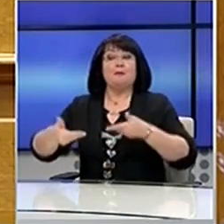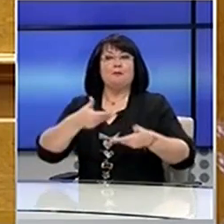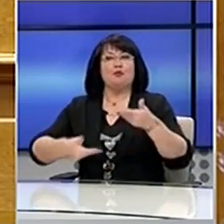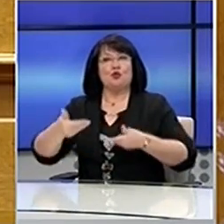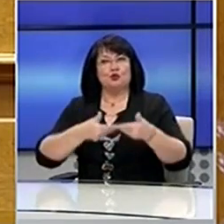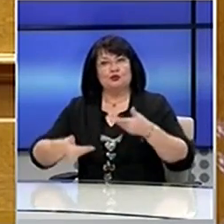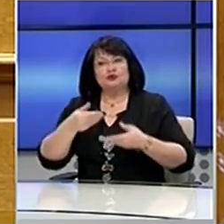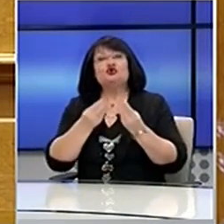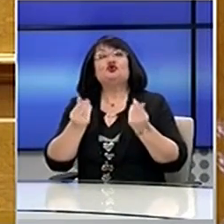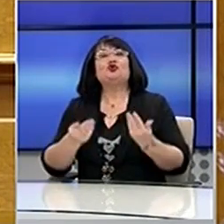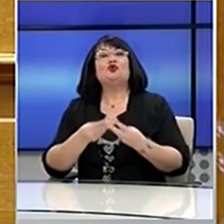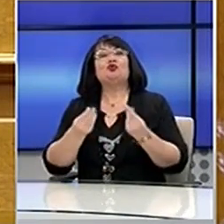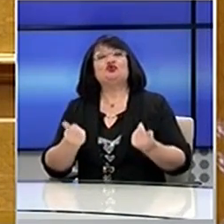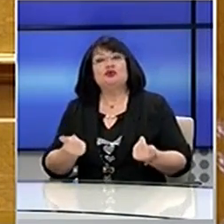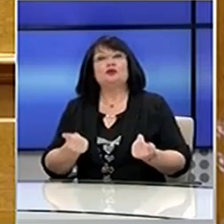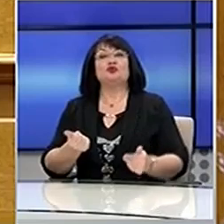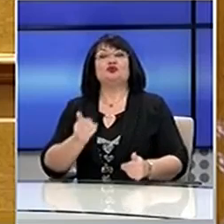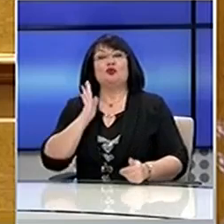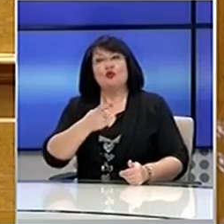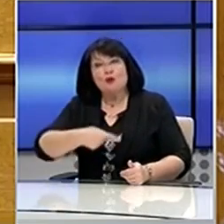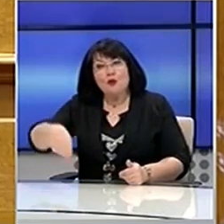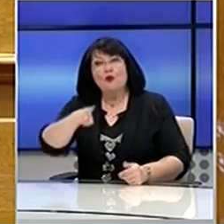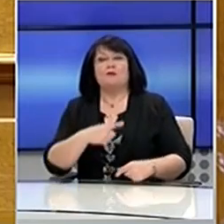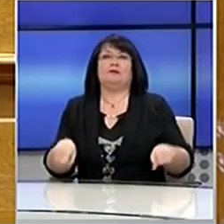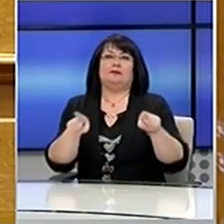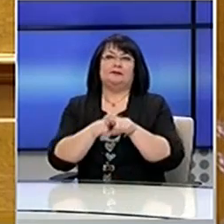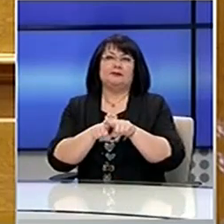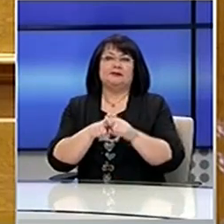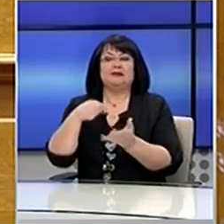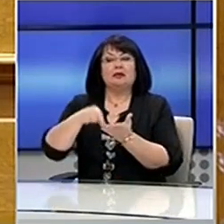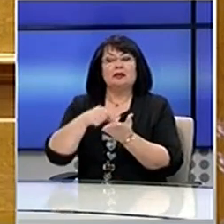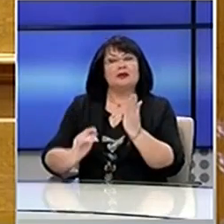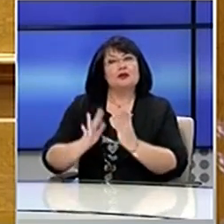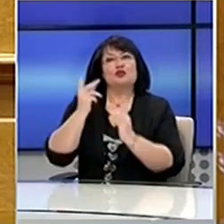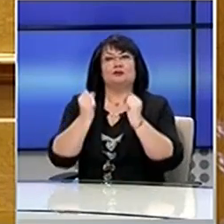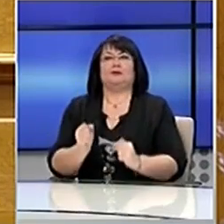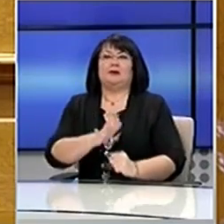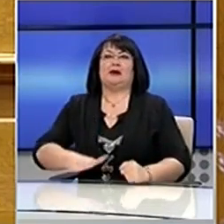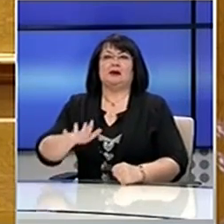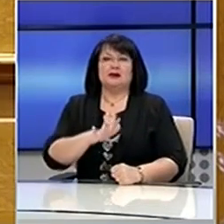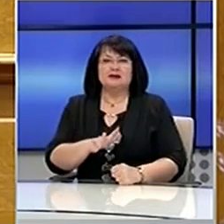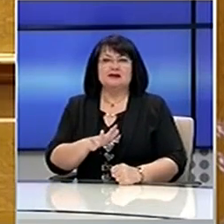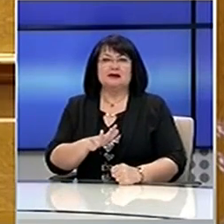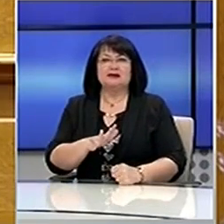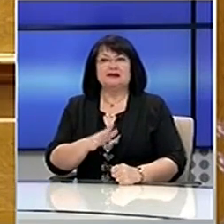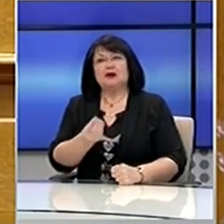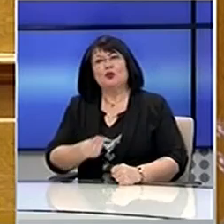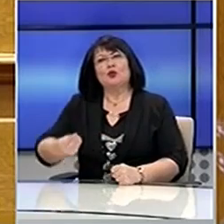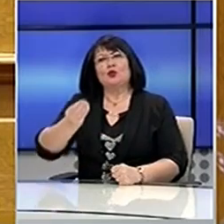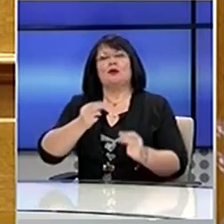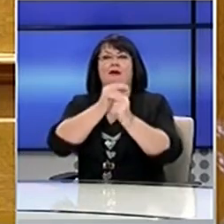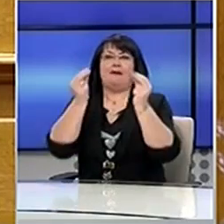κυβέρνηση τρόπους με τους οποίους μπορούμε όλοι μαζί να βελτιώσουμε την κατάσταση και να δώσουμε πιο